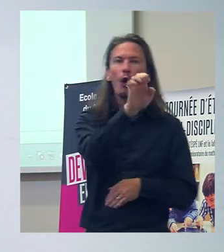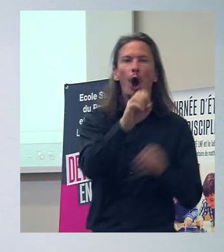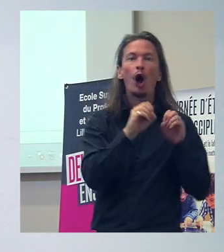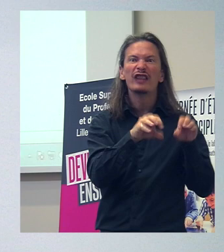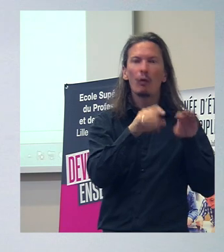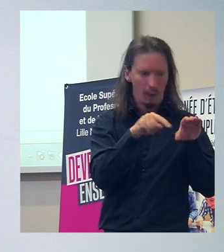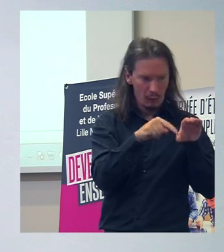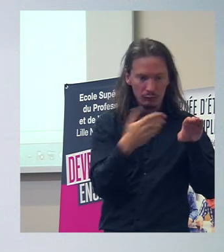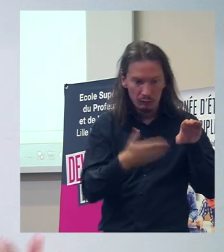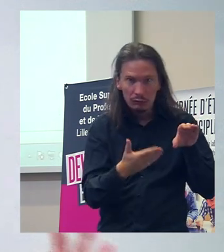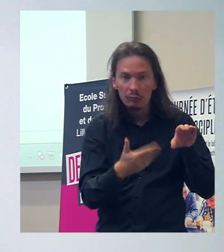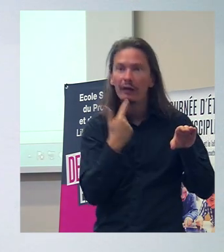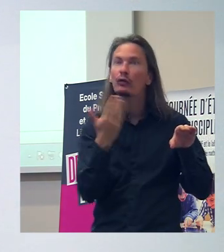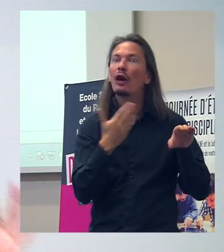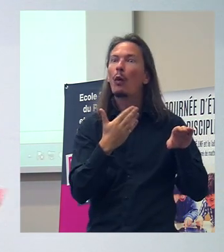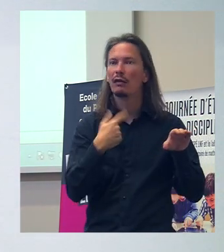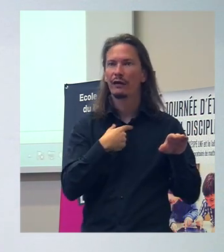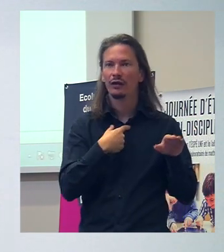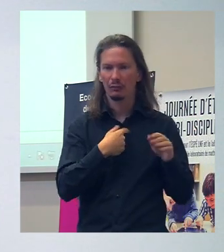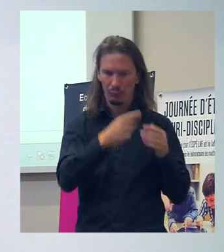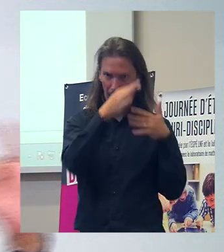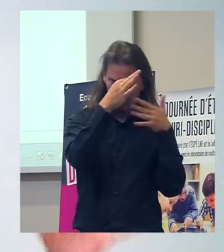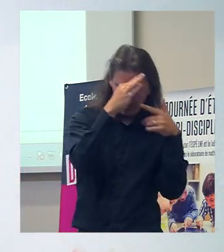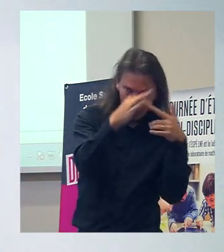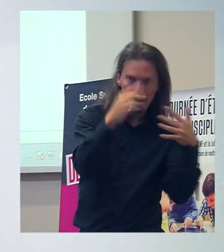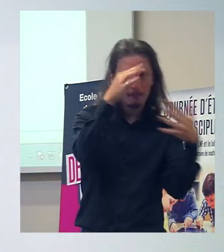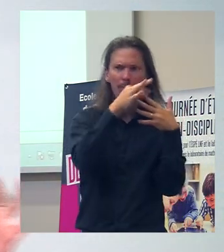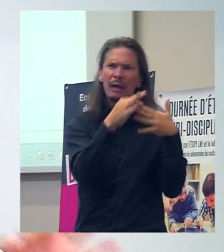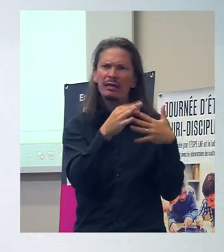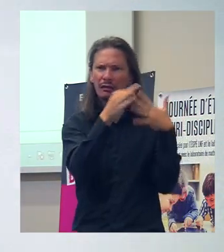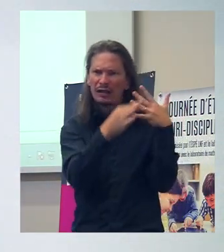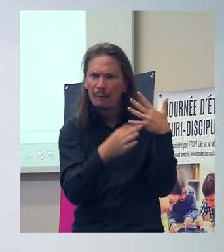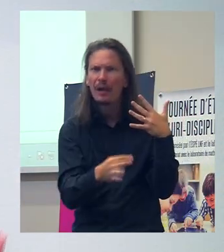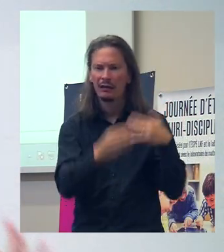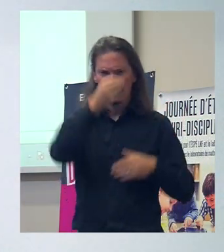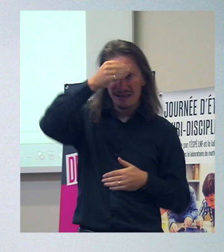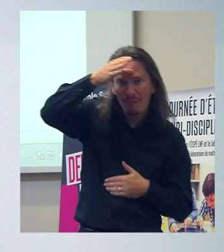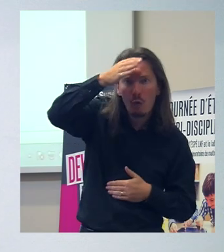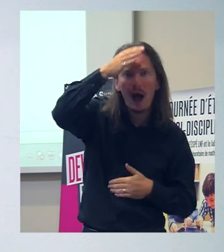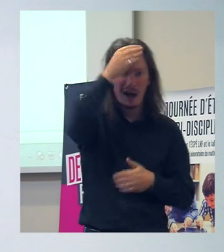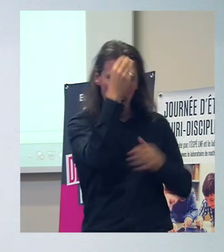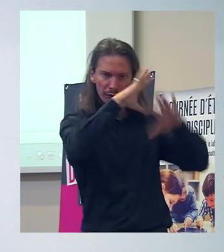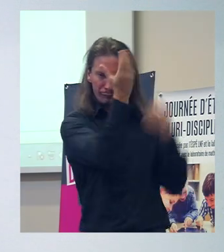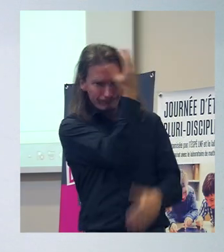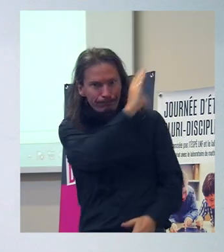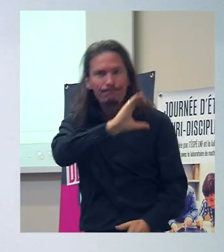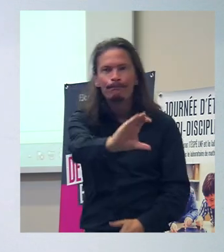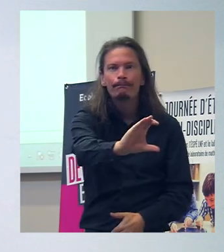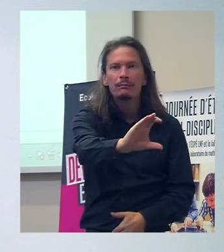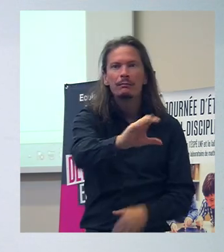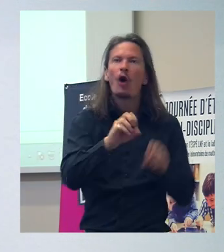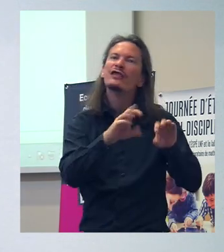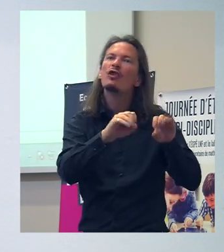« enseignement » dit « discipline, matière, savoir à transmettre ». Et donc, on va voir